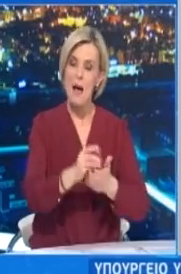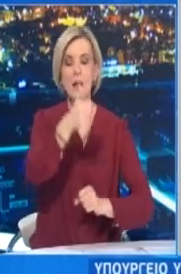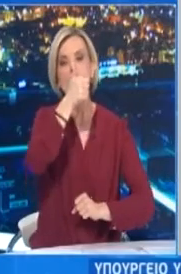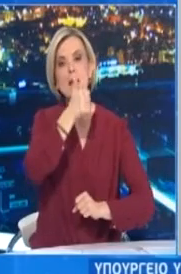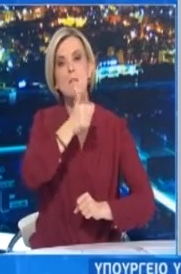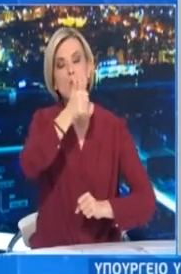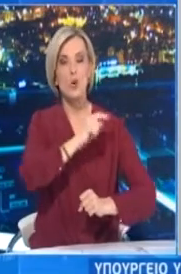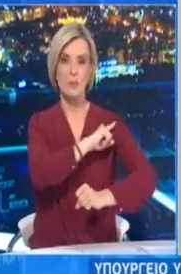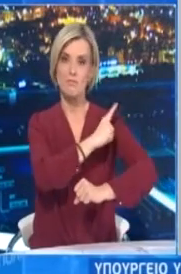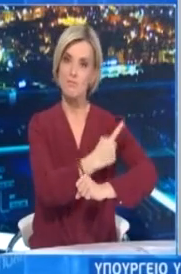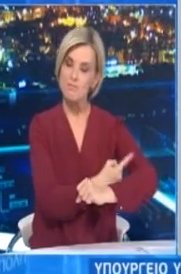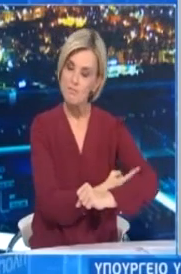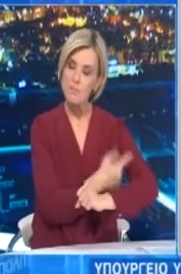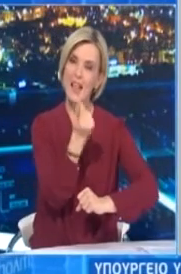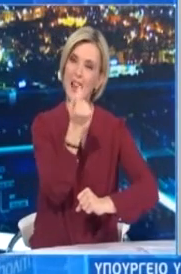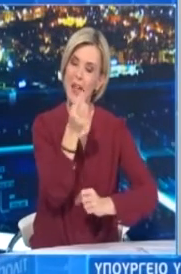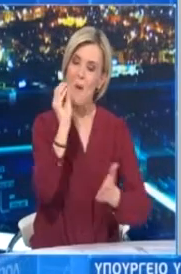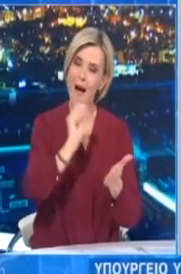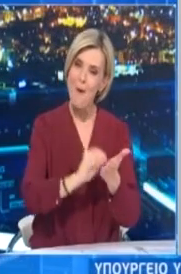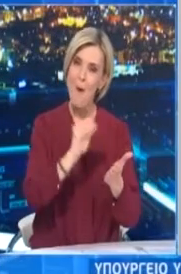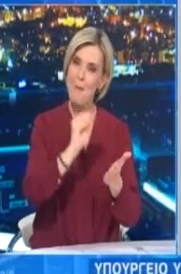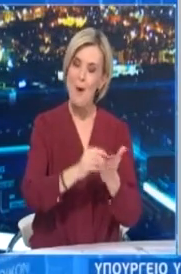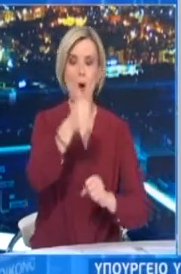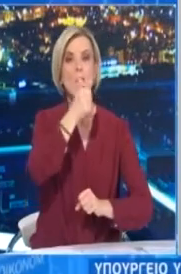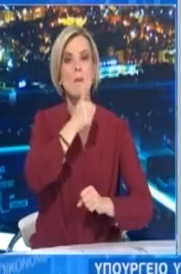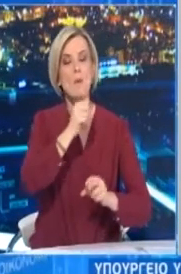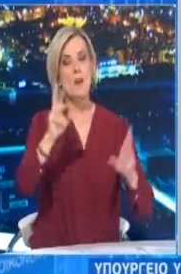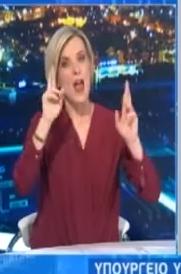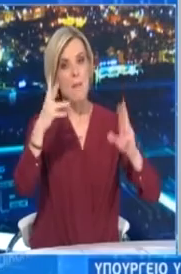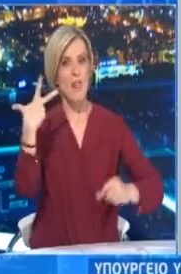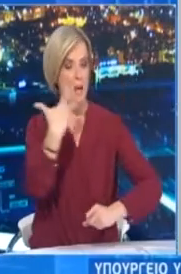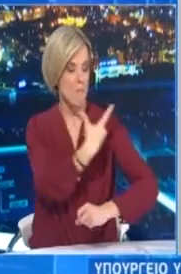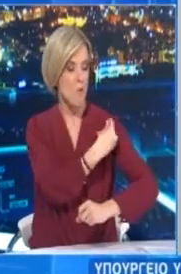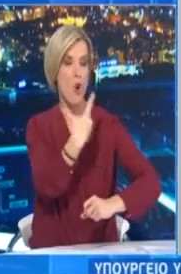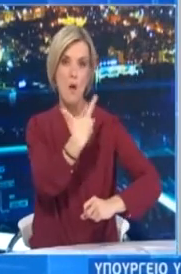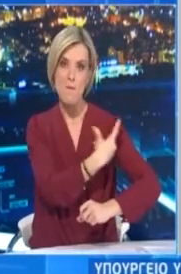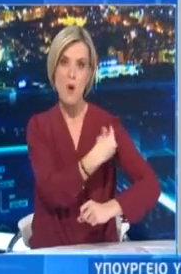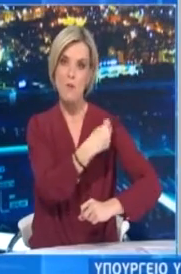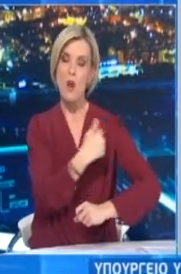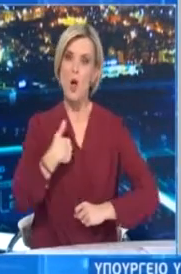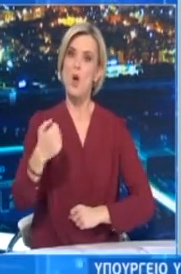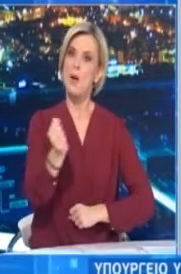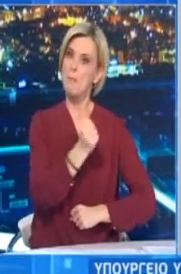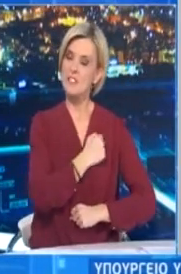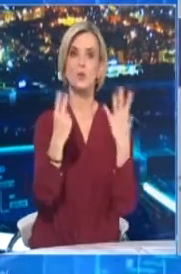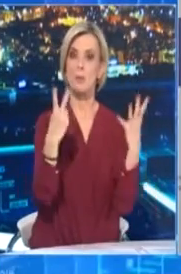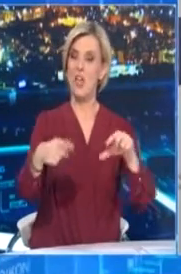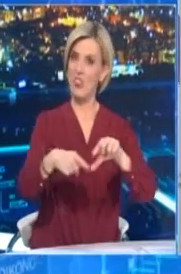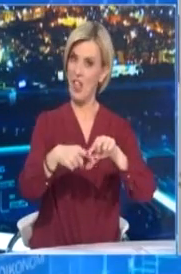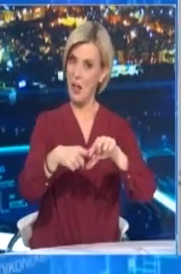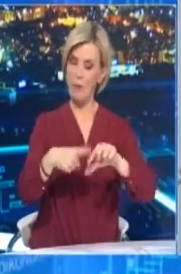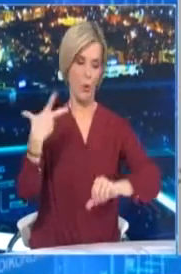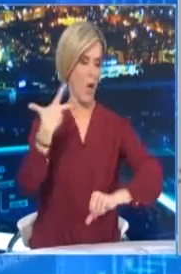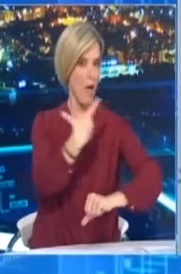δύναμη και αντοχή και λίγο υπομονή και πιστεύω ειλικρινώς ότι θα τα καταφέρουμε πολύ καλά.